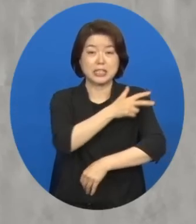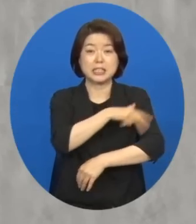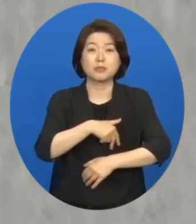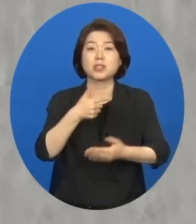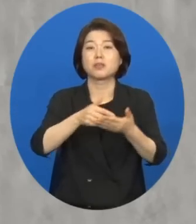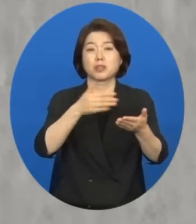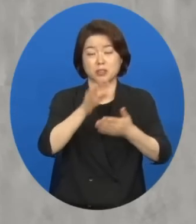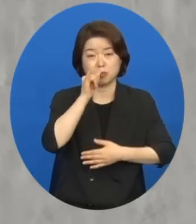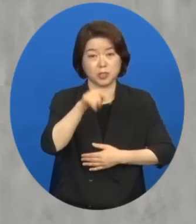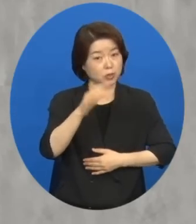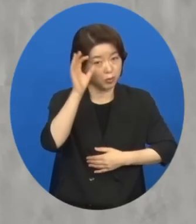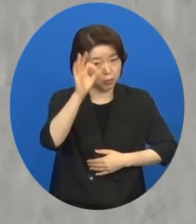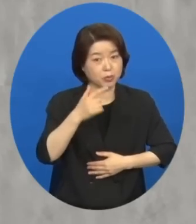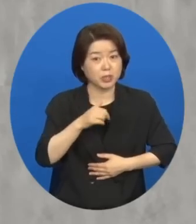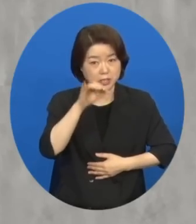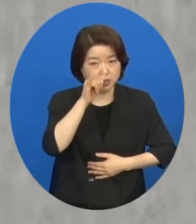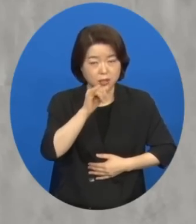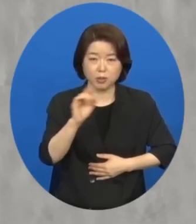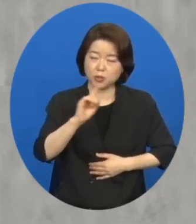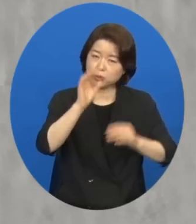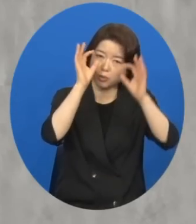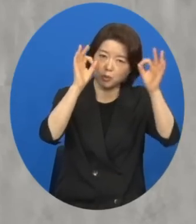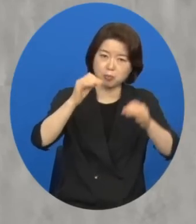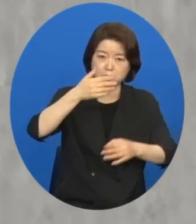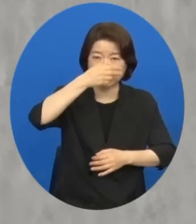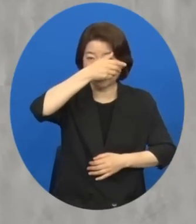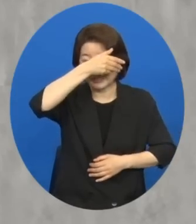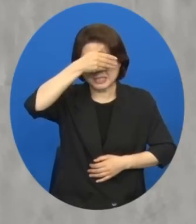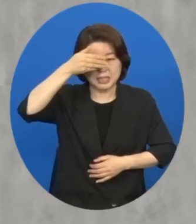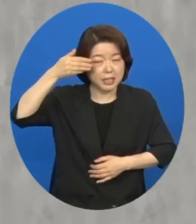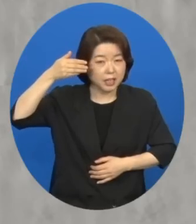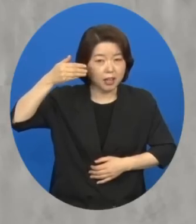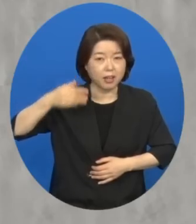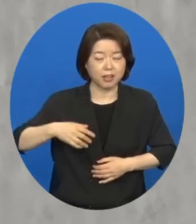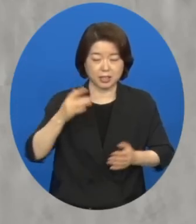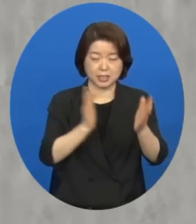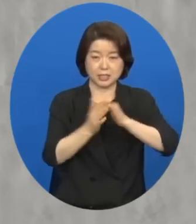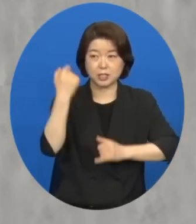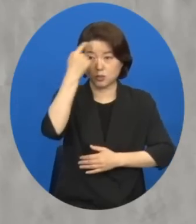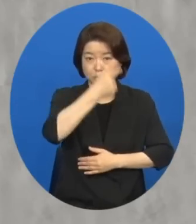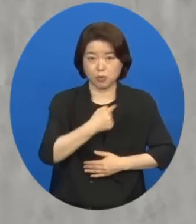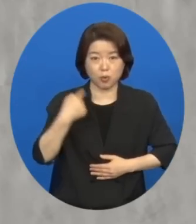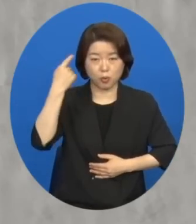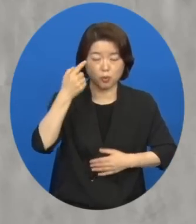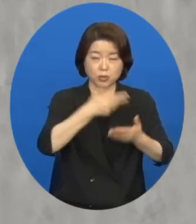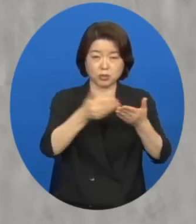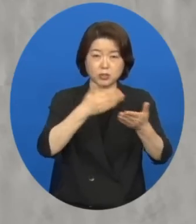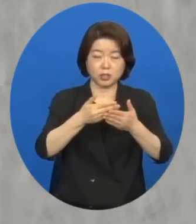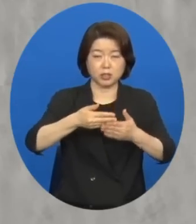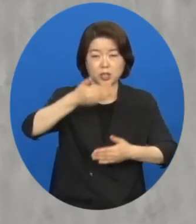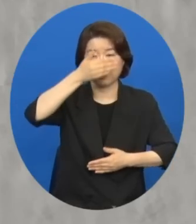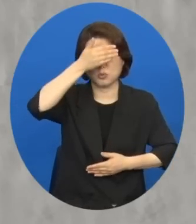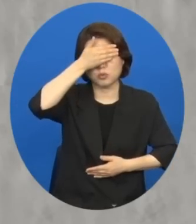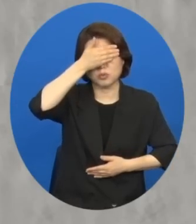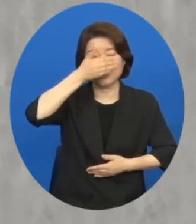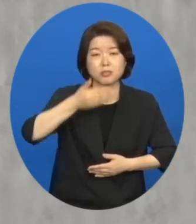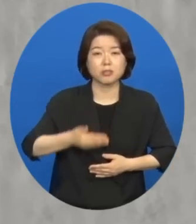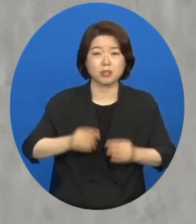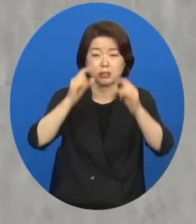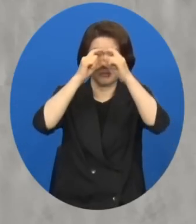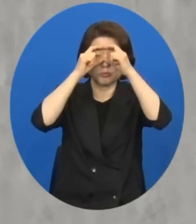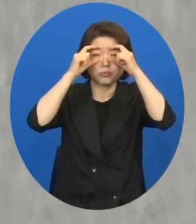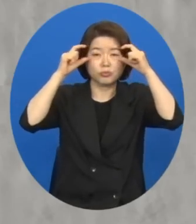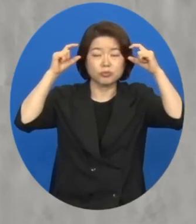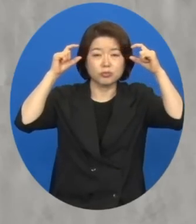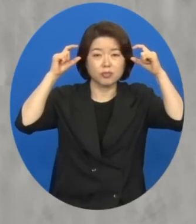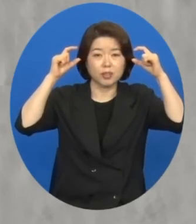있으세요? 어떻게 보면 너무 좀 흉측하지요. 예수님의 얼굴을 그려놓고 눈을 가려버렸어요.